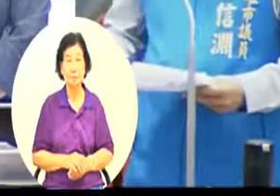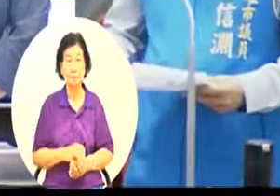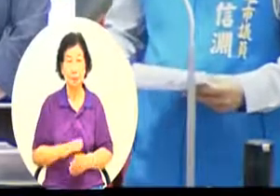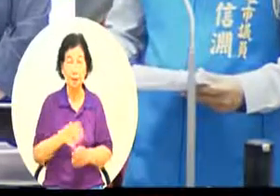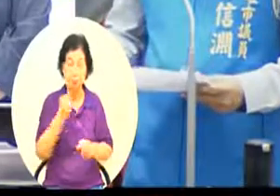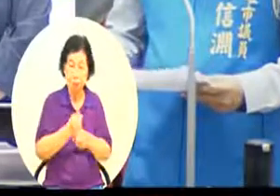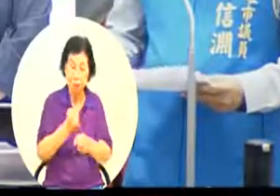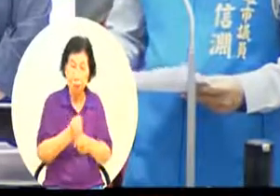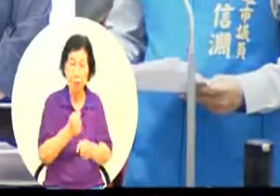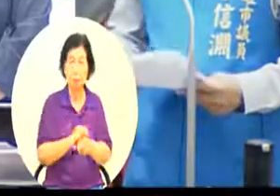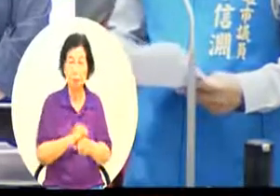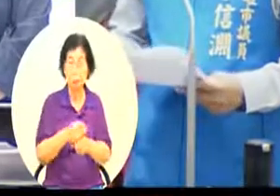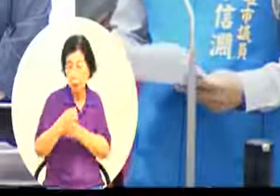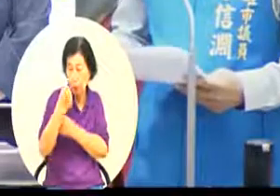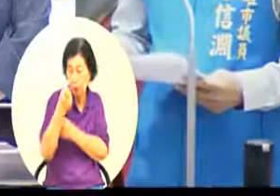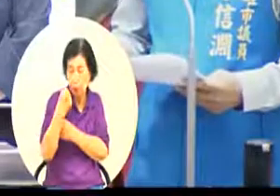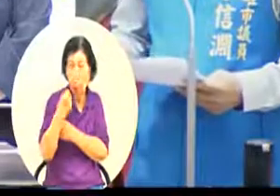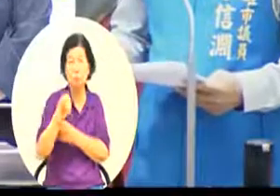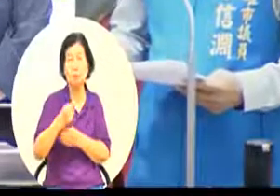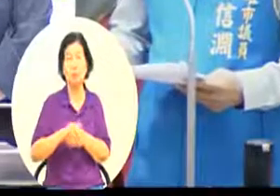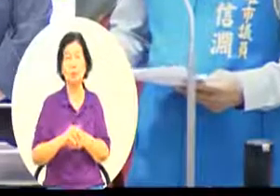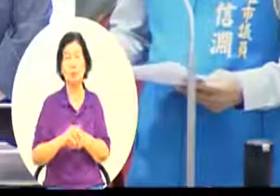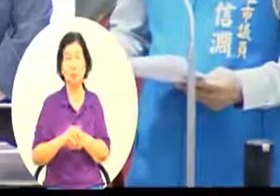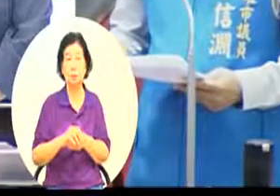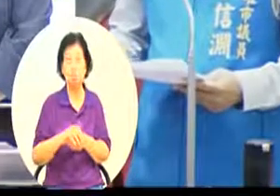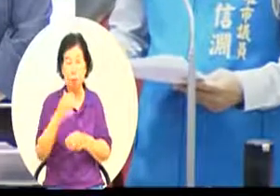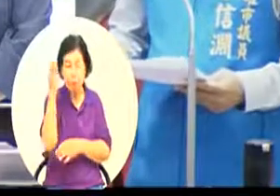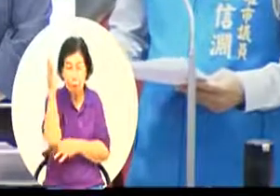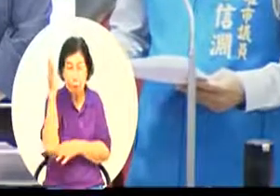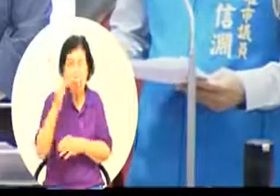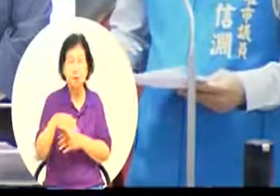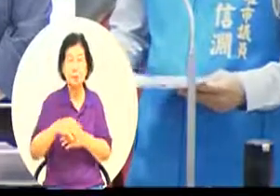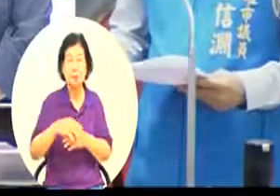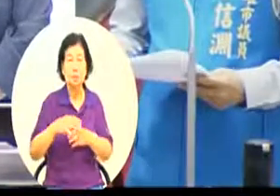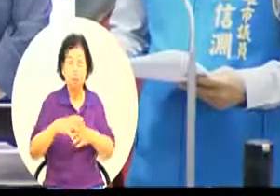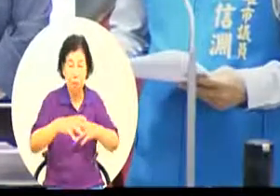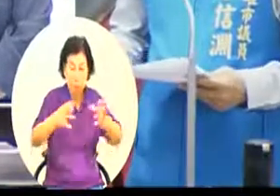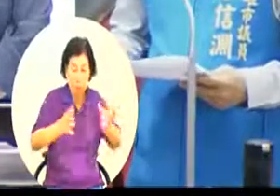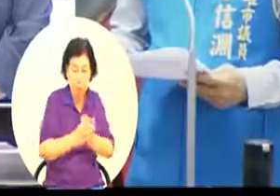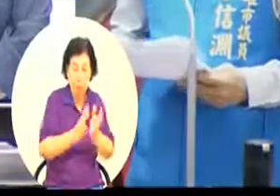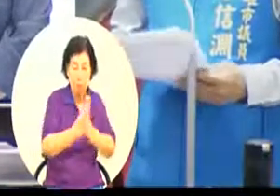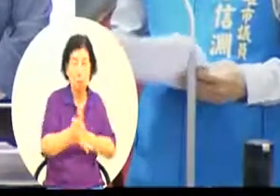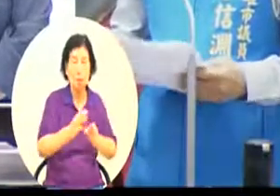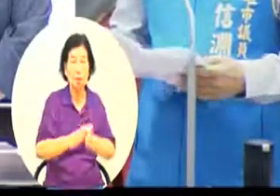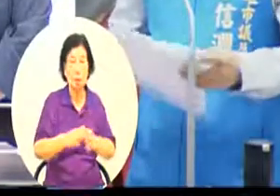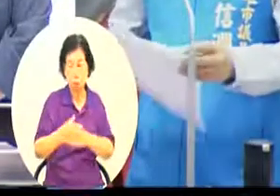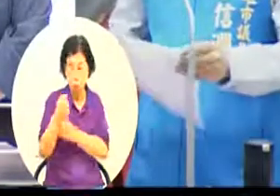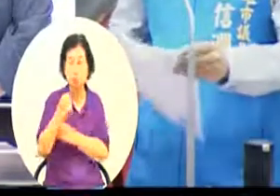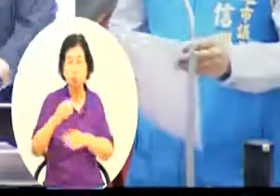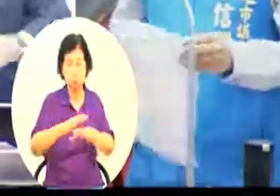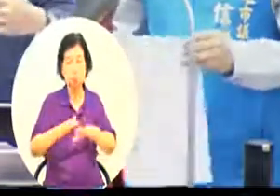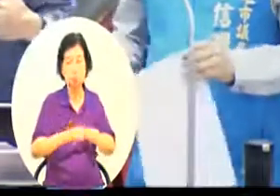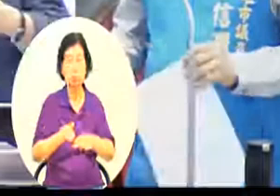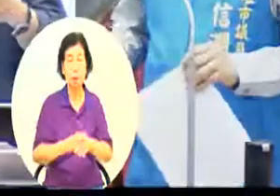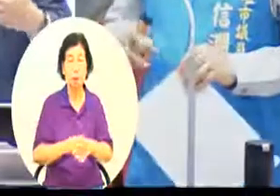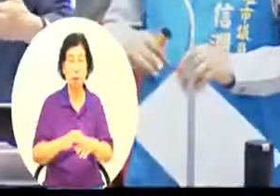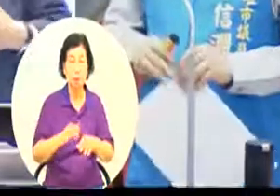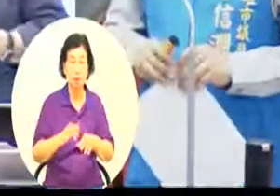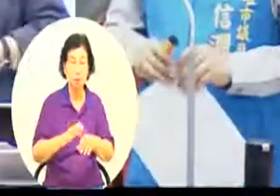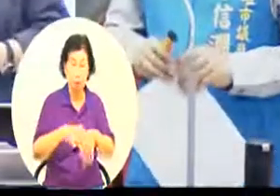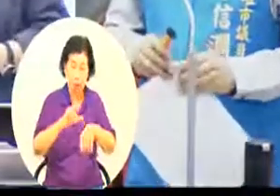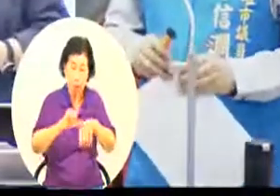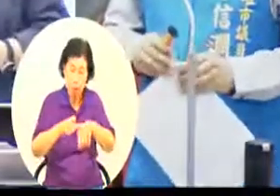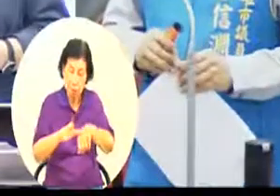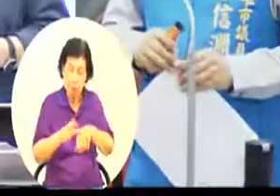该安怎努力，吼，市政府的团队一定会努力，吼，有当时做，吼，就是讲最后是